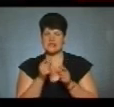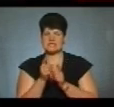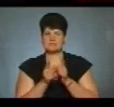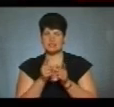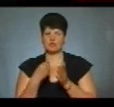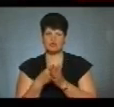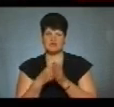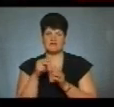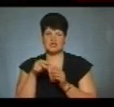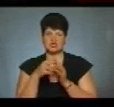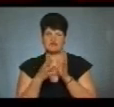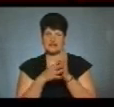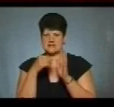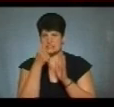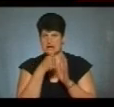на 2019-й.